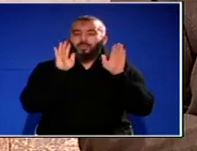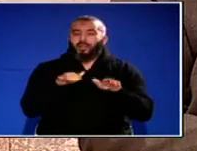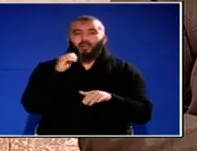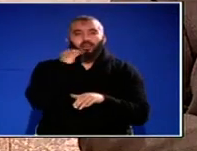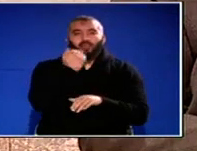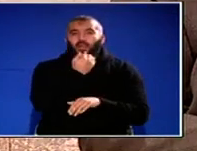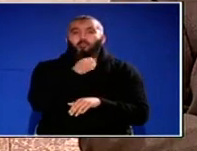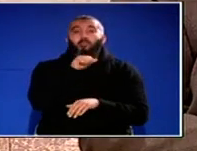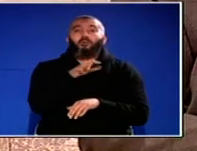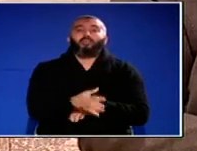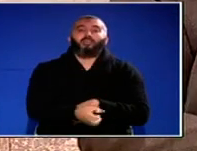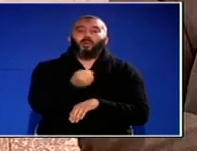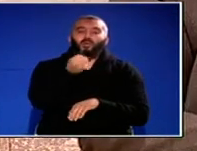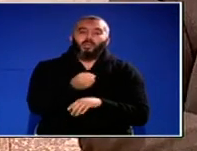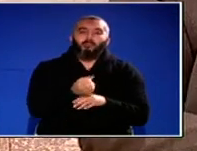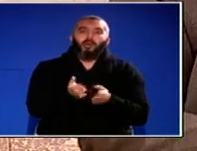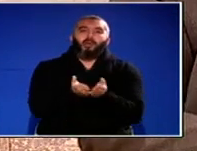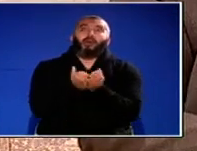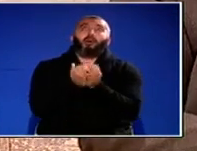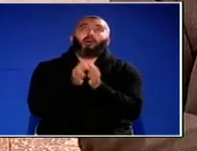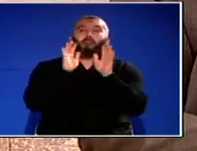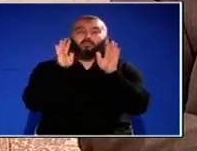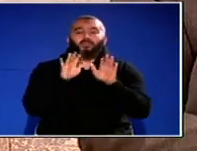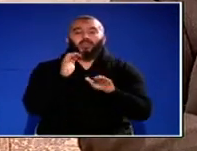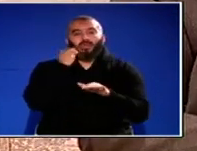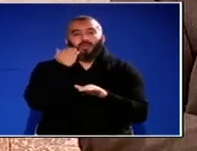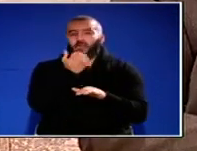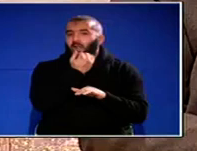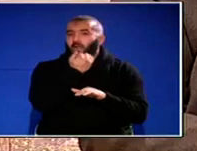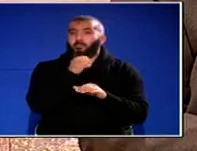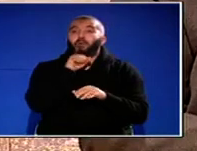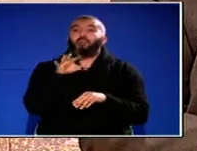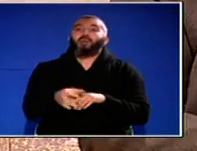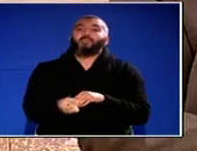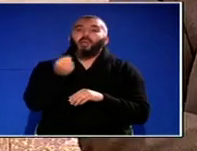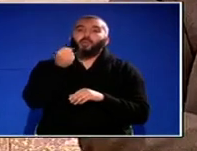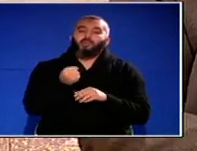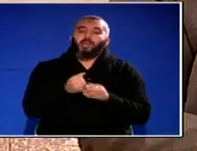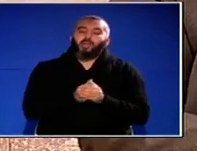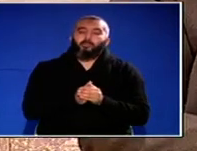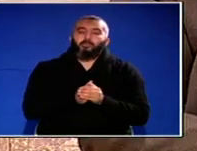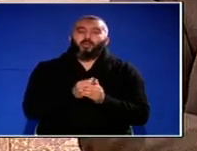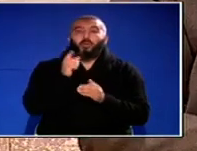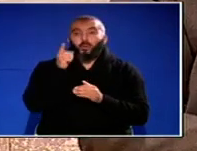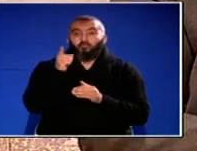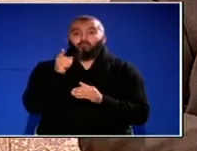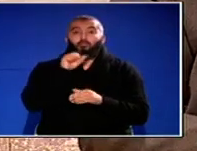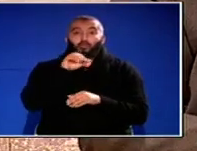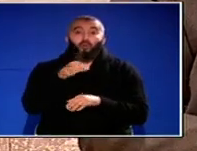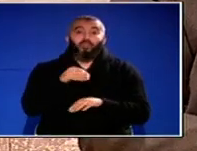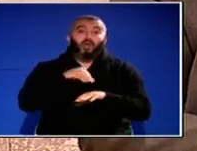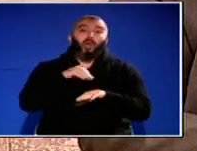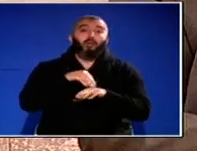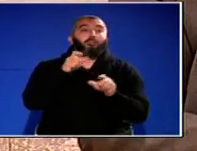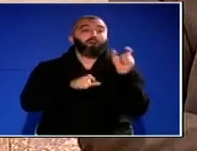سيدنا ومولانا محمد، عبدك ونبيك ورسولك الشاهد المبشر النذير الداعي إليك بإذنك السراج